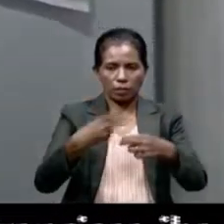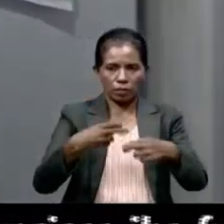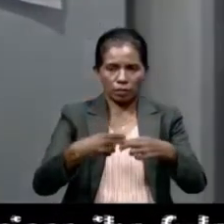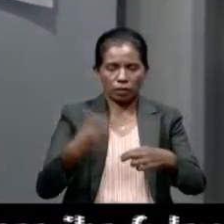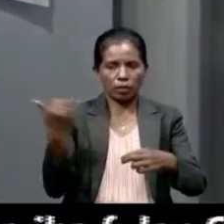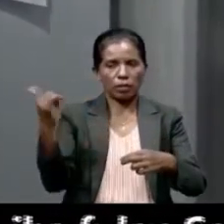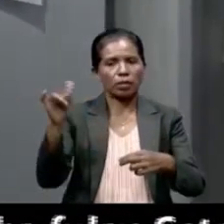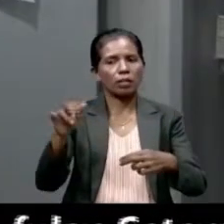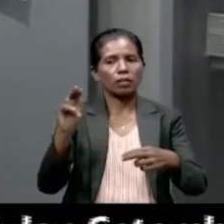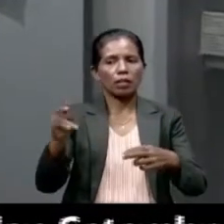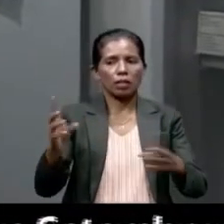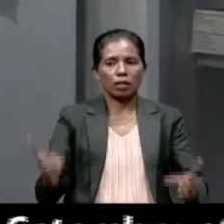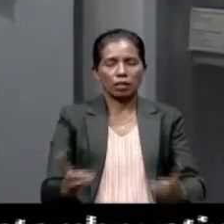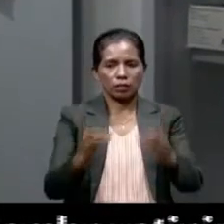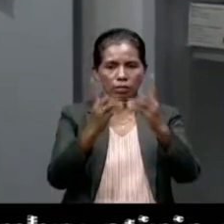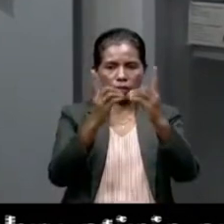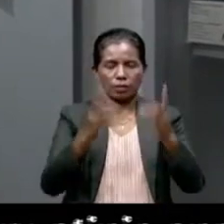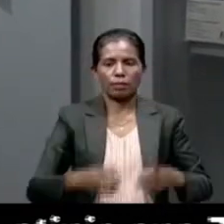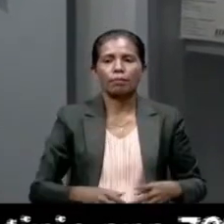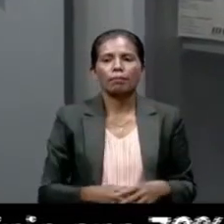nia hasoro.